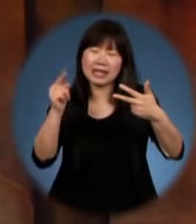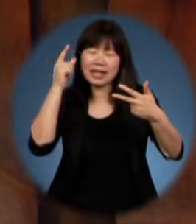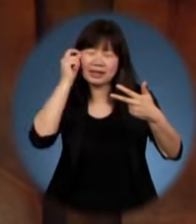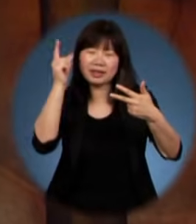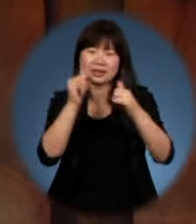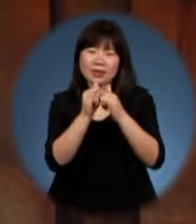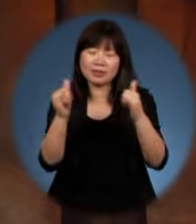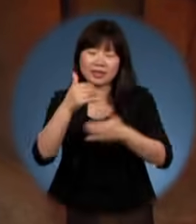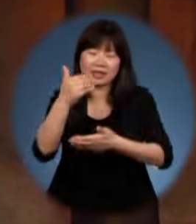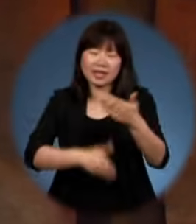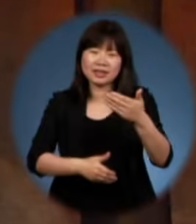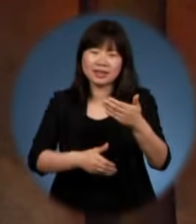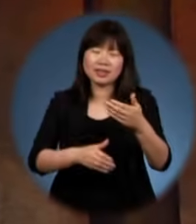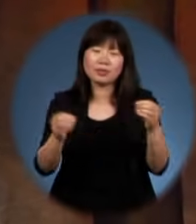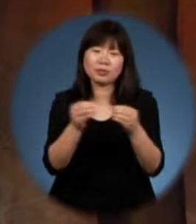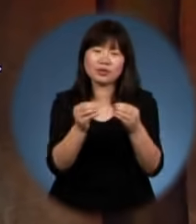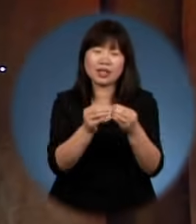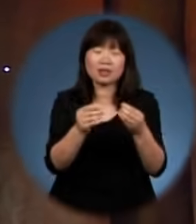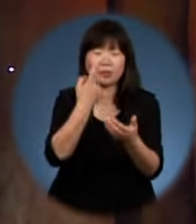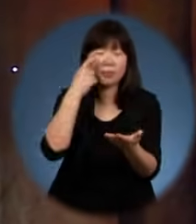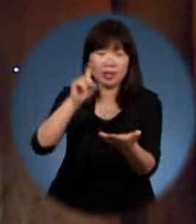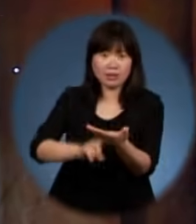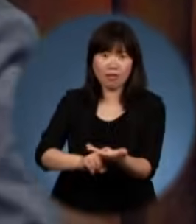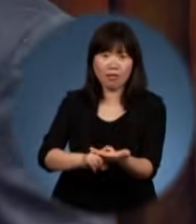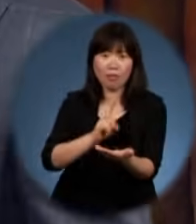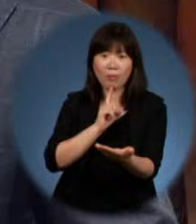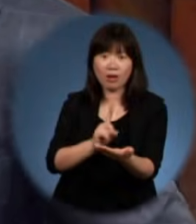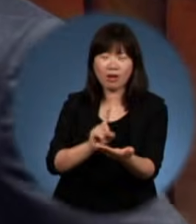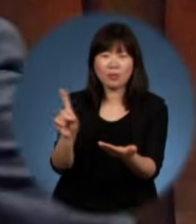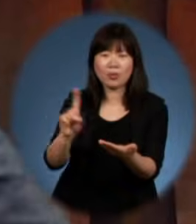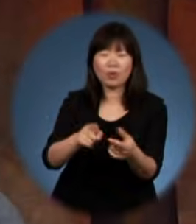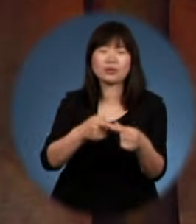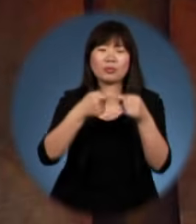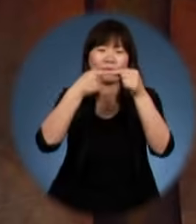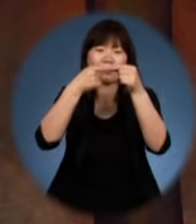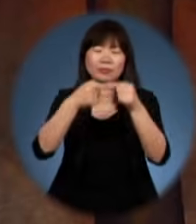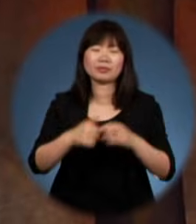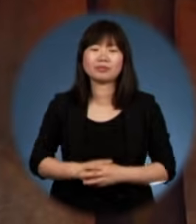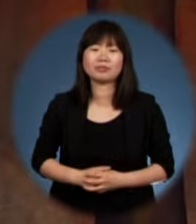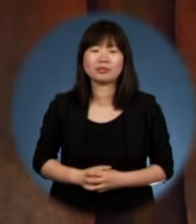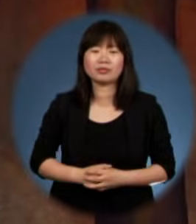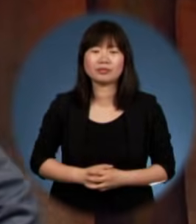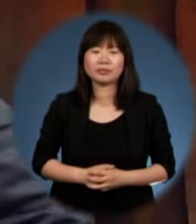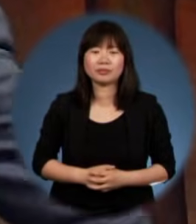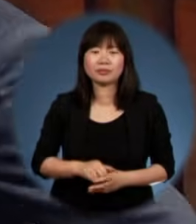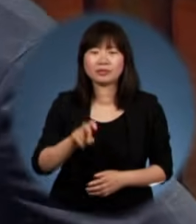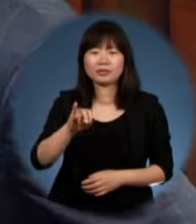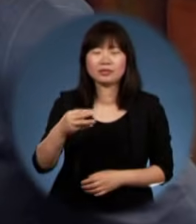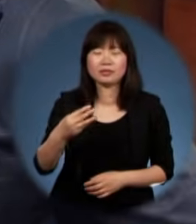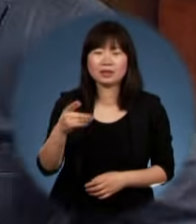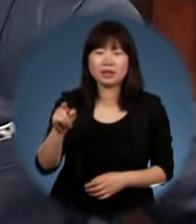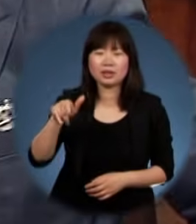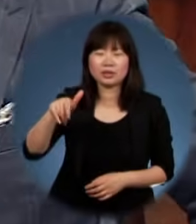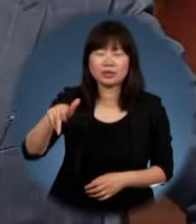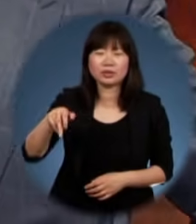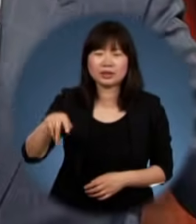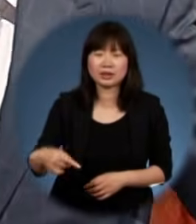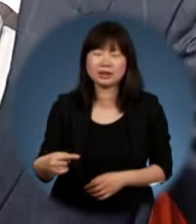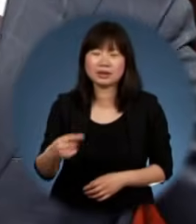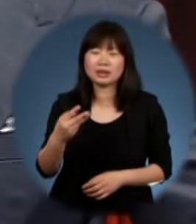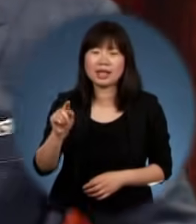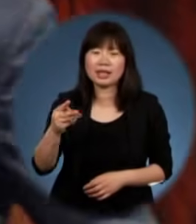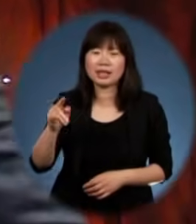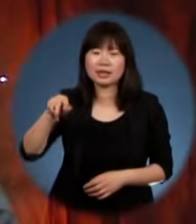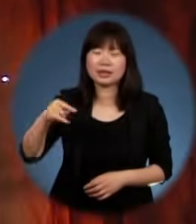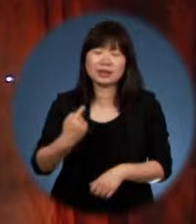경우를 발견하게 됩니다 무엇이었을까요 첫번째 밀레 투스 에 탈레스 가 했던 말